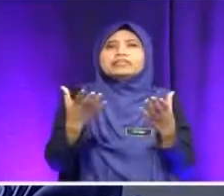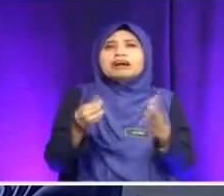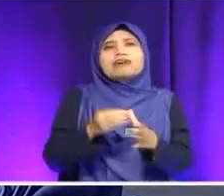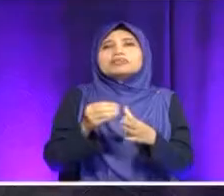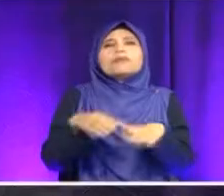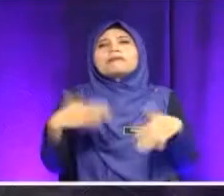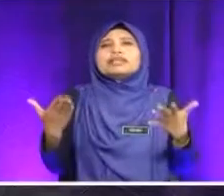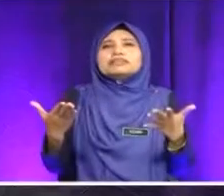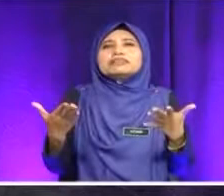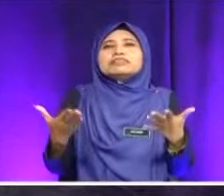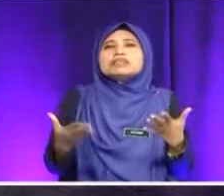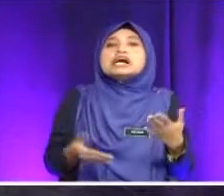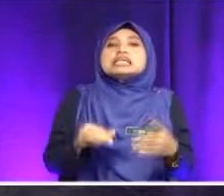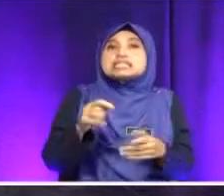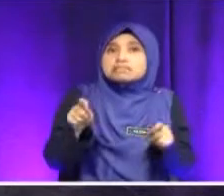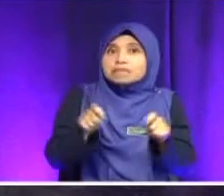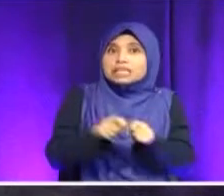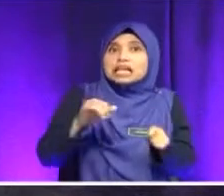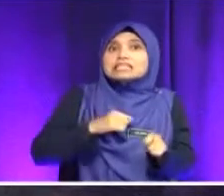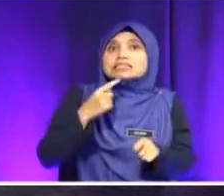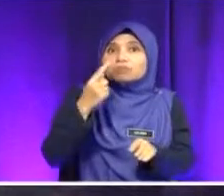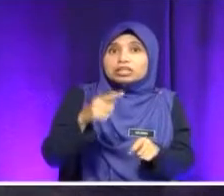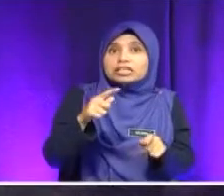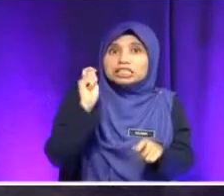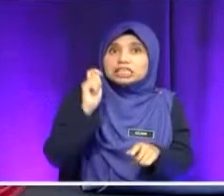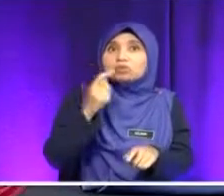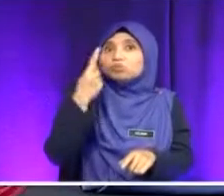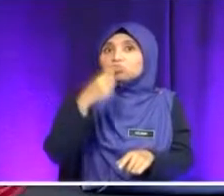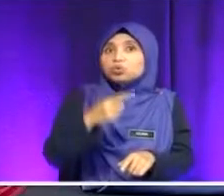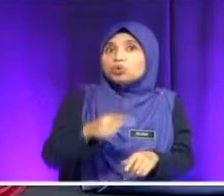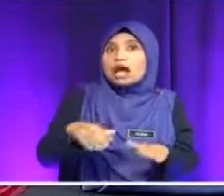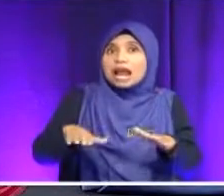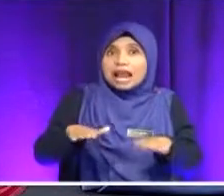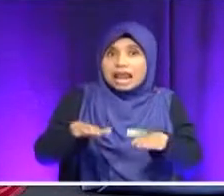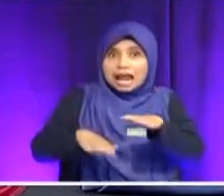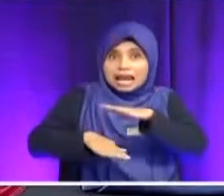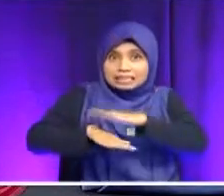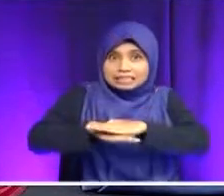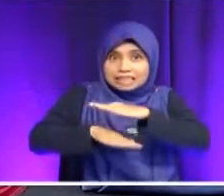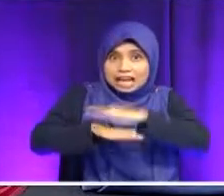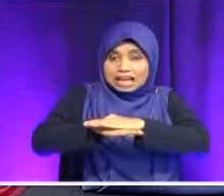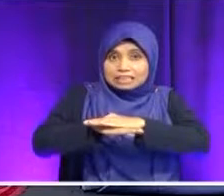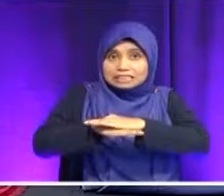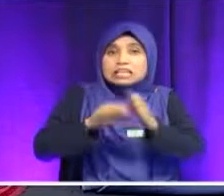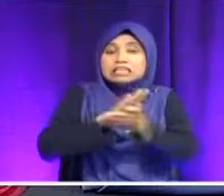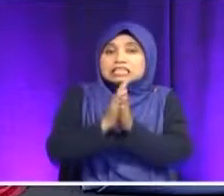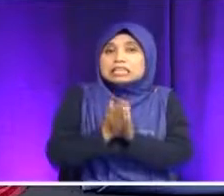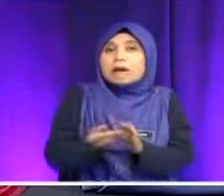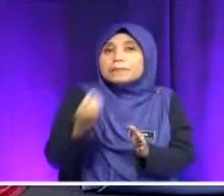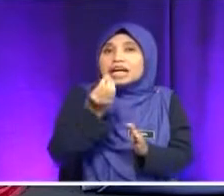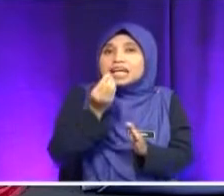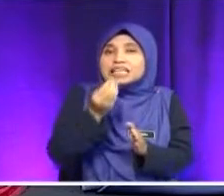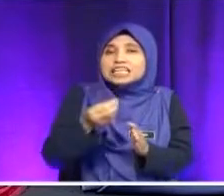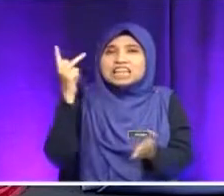Oke senangnya bisa saya sebut tadi dipakainya kini sebenarnya untuk lapik supaya makanan tidak tertumpah atau